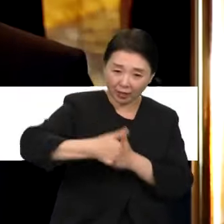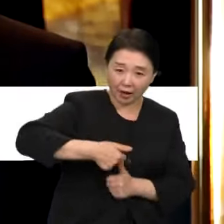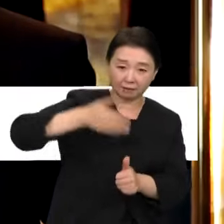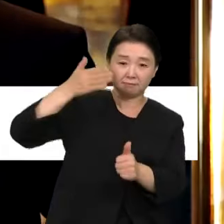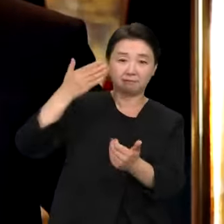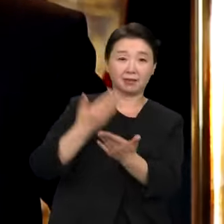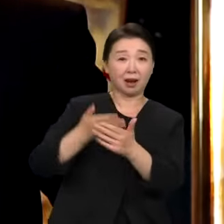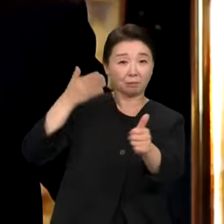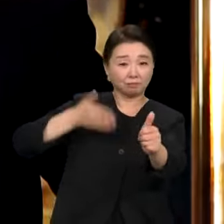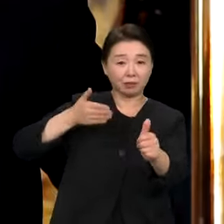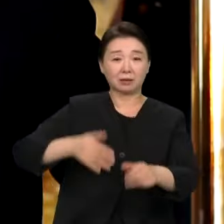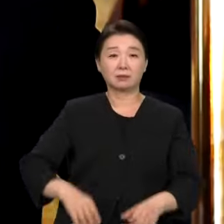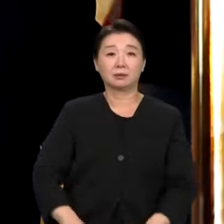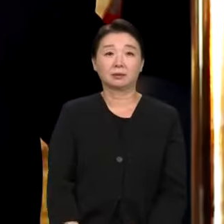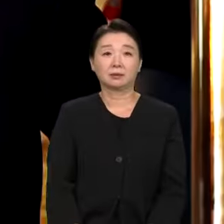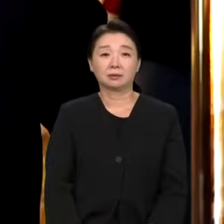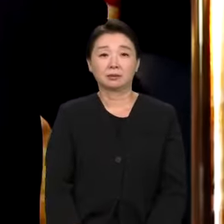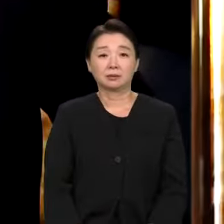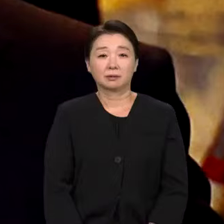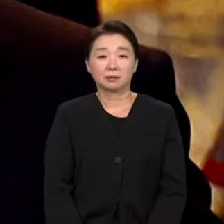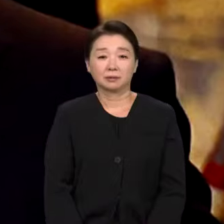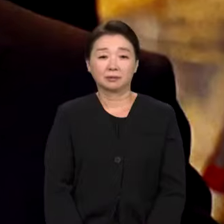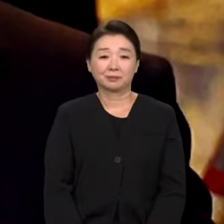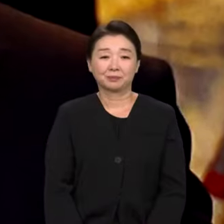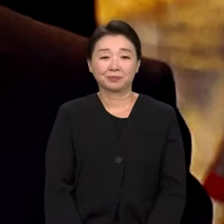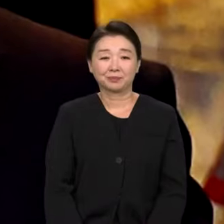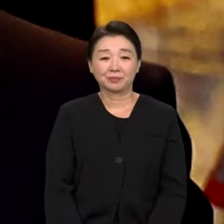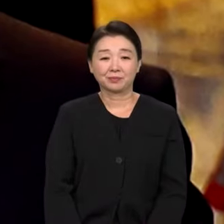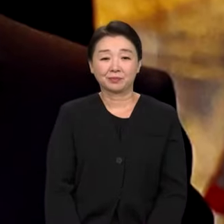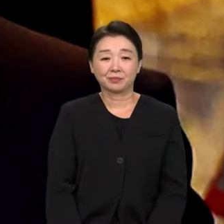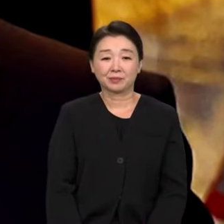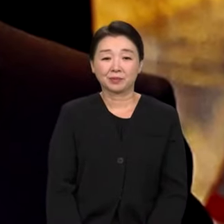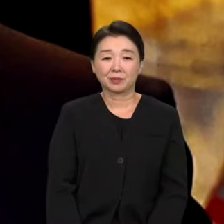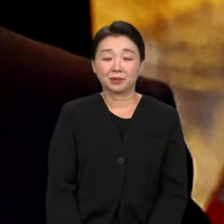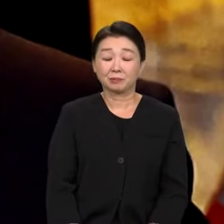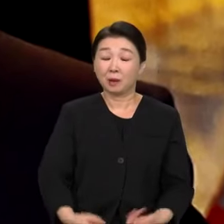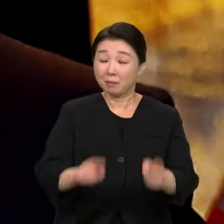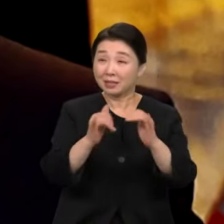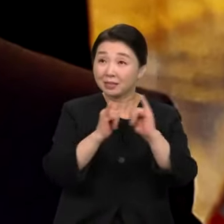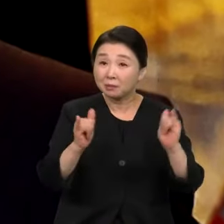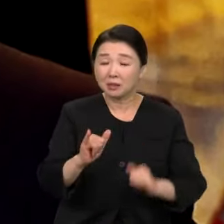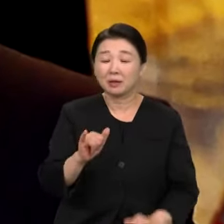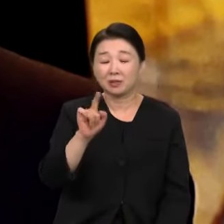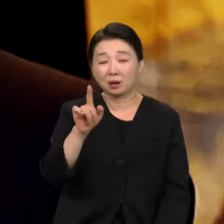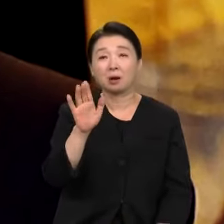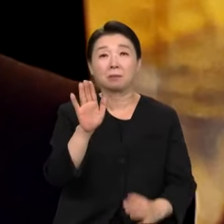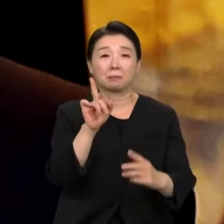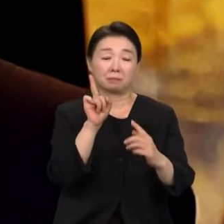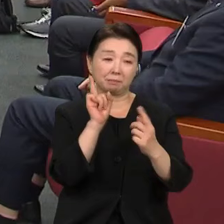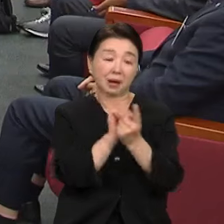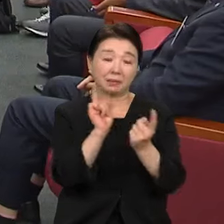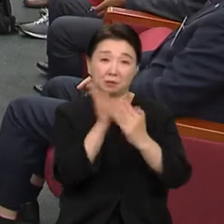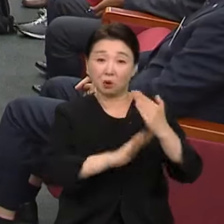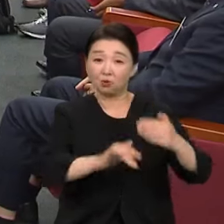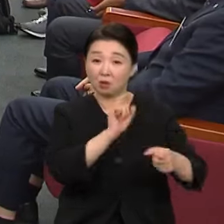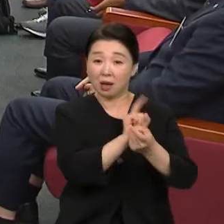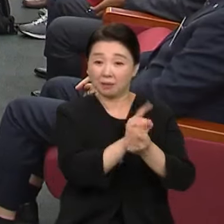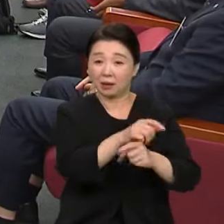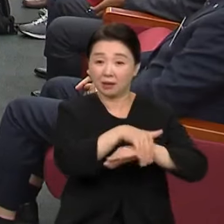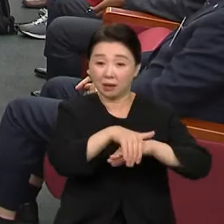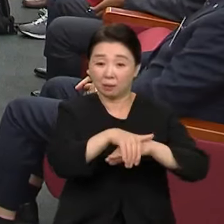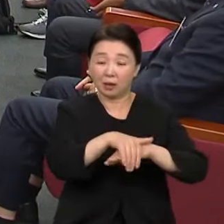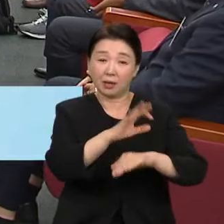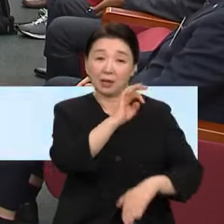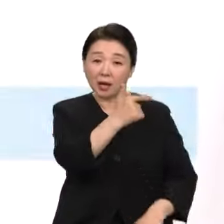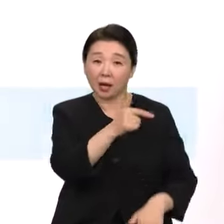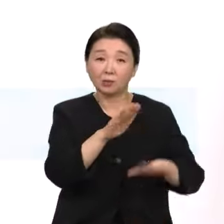당부한 걸로 전해집니다 한 참석자는 JTBC 앞으로 이런 만남을 정례화하기로 했다고도 말했습니다 한대표